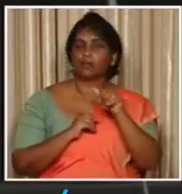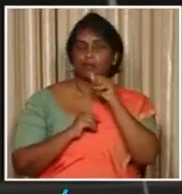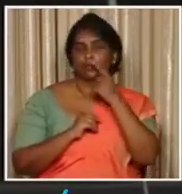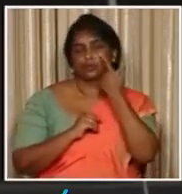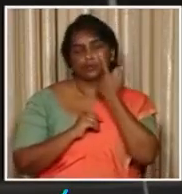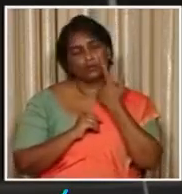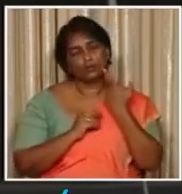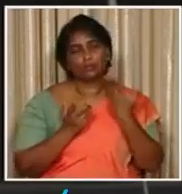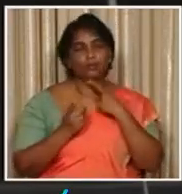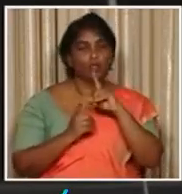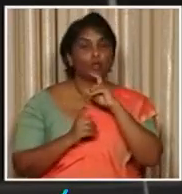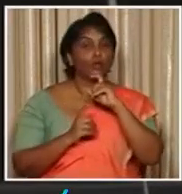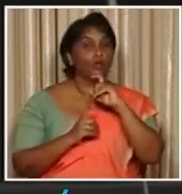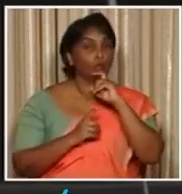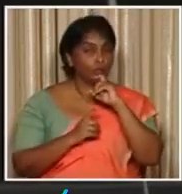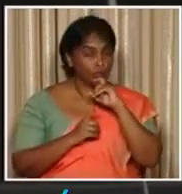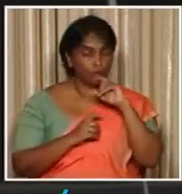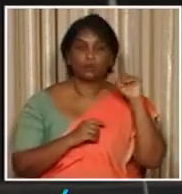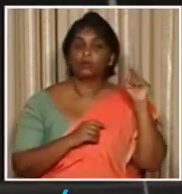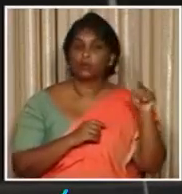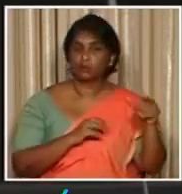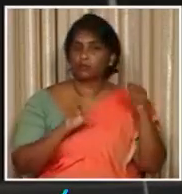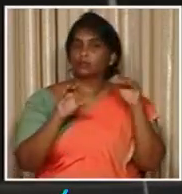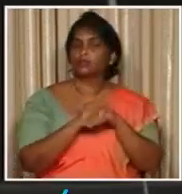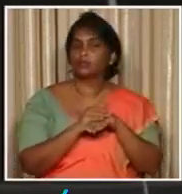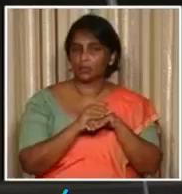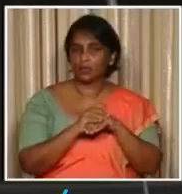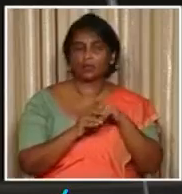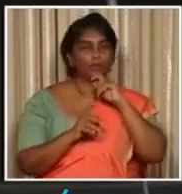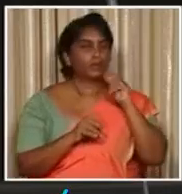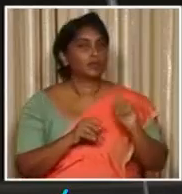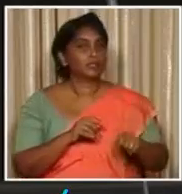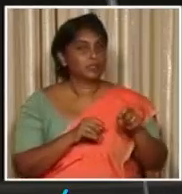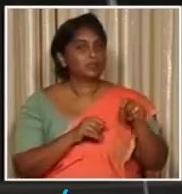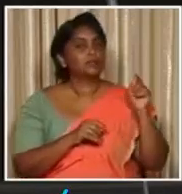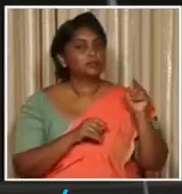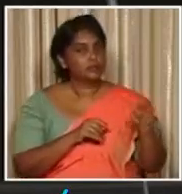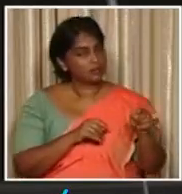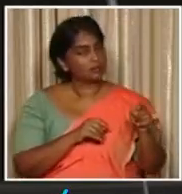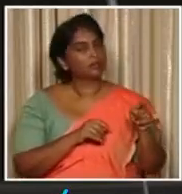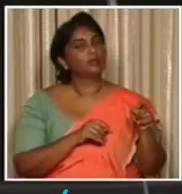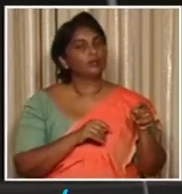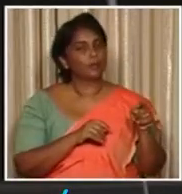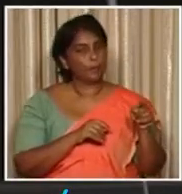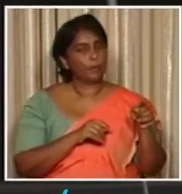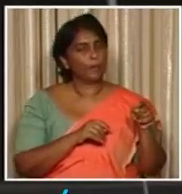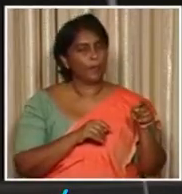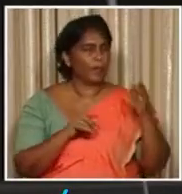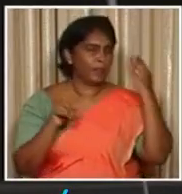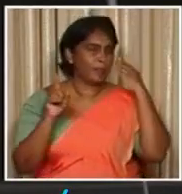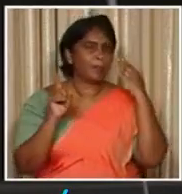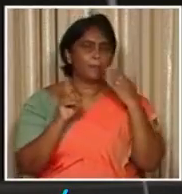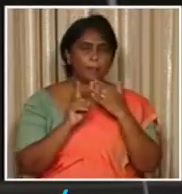kanaga itu tiyan ngek adikarnya sesri vinicchakar tu malla tatmek මේ